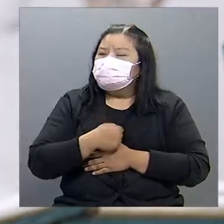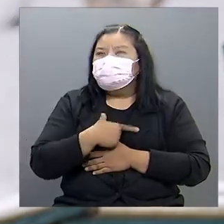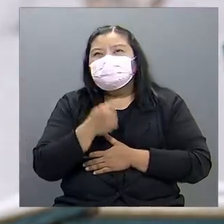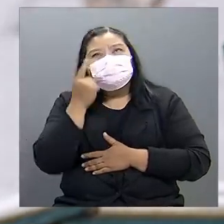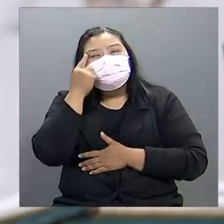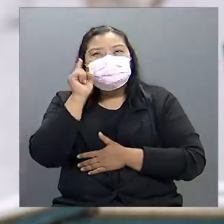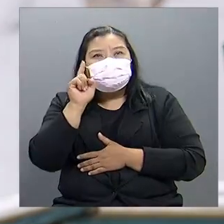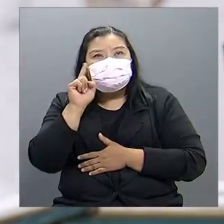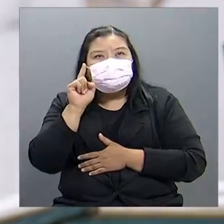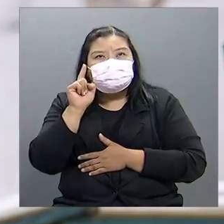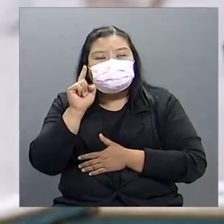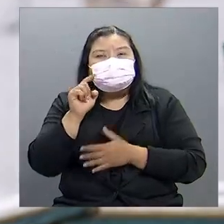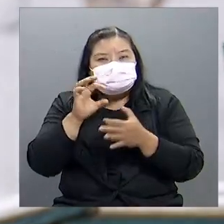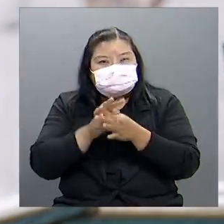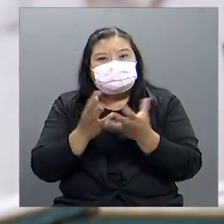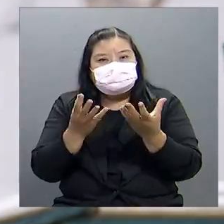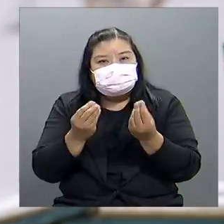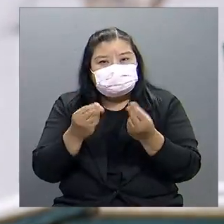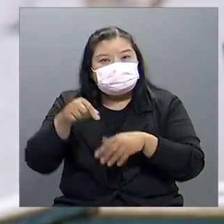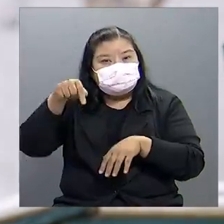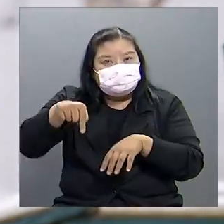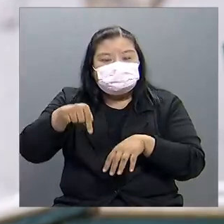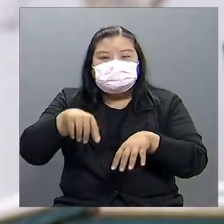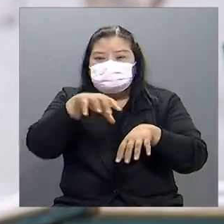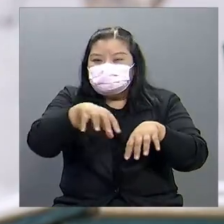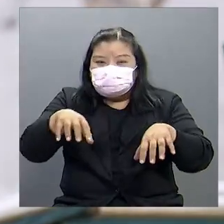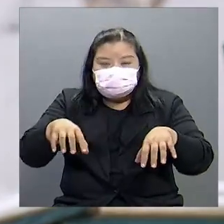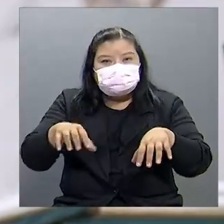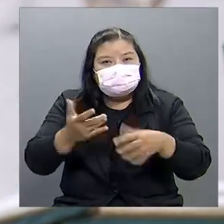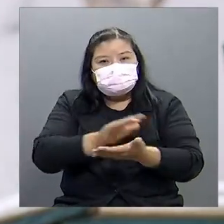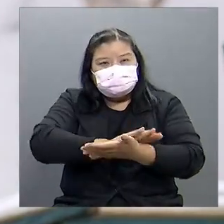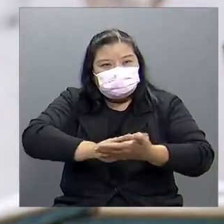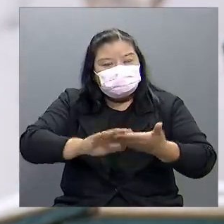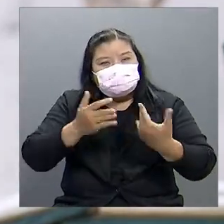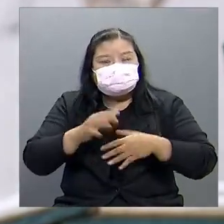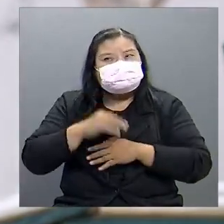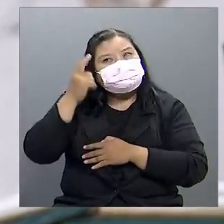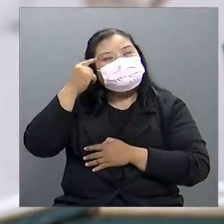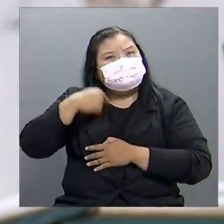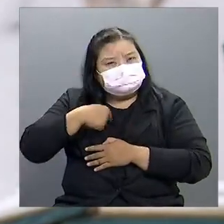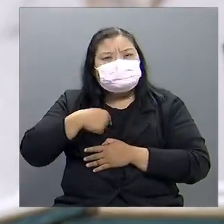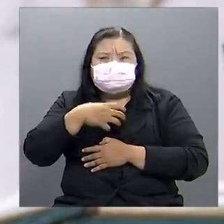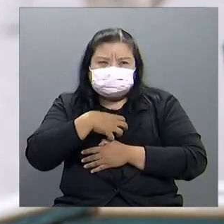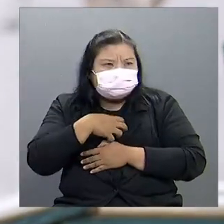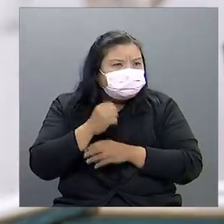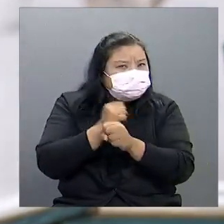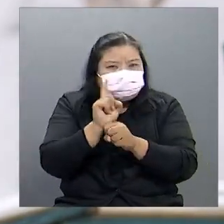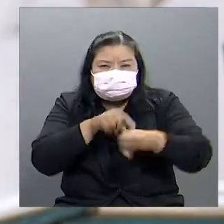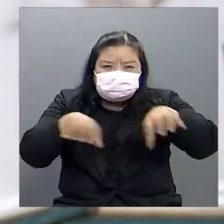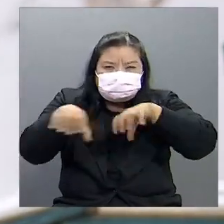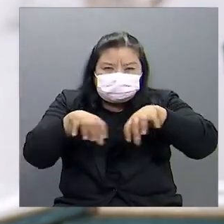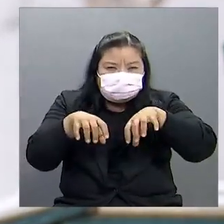ดูแลพื้นที่ที่สวยงามมันก็เป็นต้นทุนของเราที่เราชอบตกแต่งพื้นที่สวยงามอะไรเงี้ยเราก็เลย